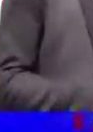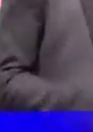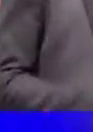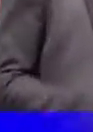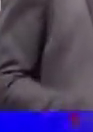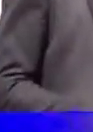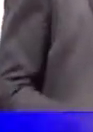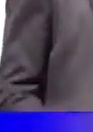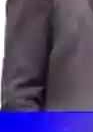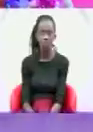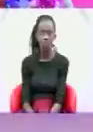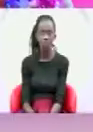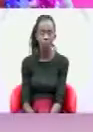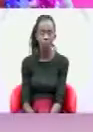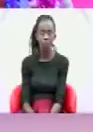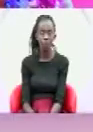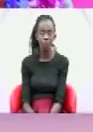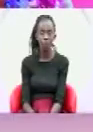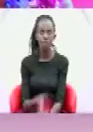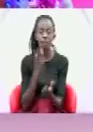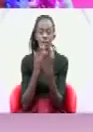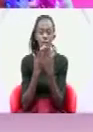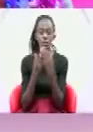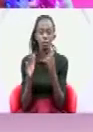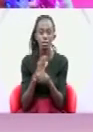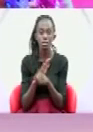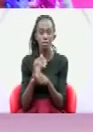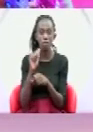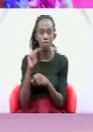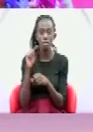Anjuma, Nyota TV. Nashukuru sana Anjuma kwa taarifa.